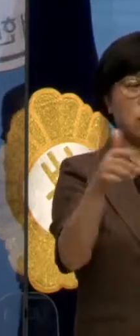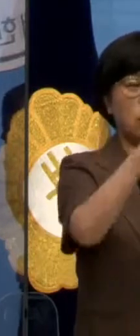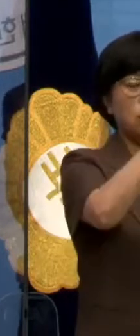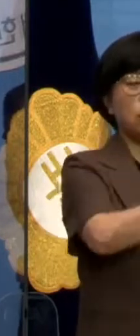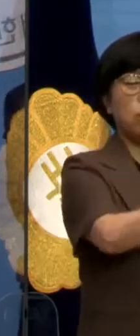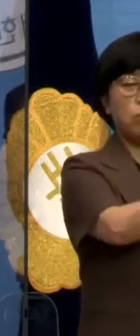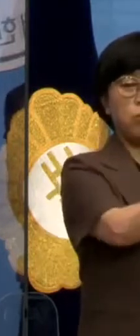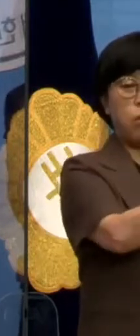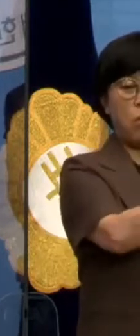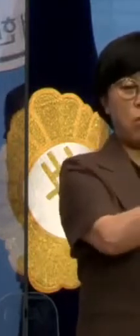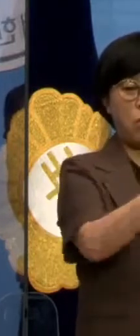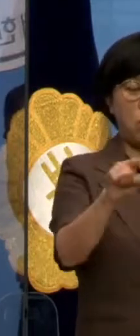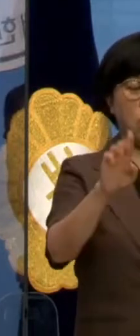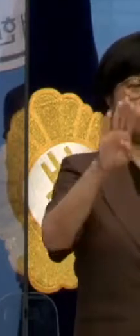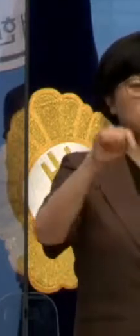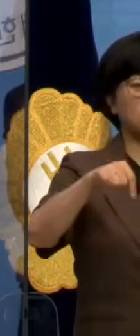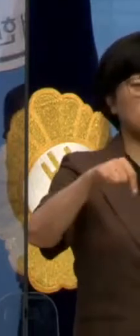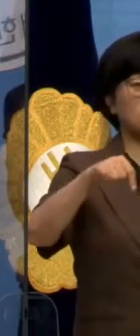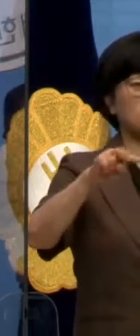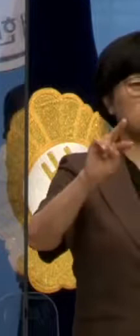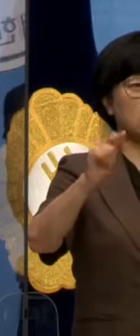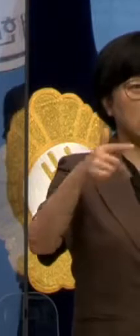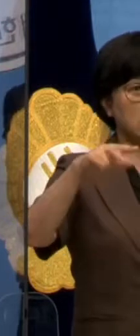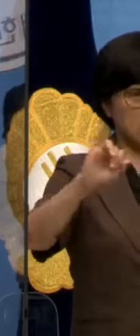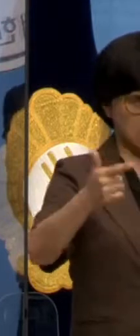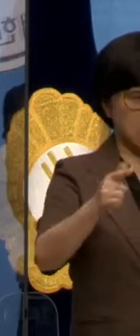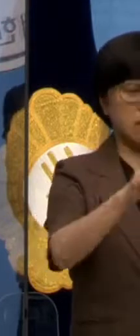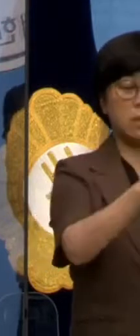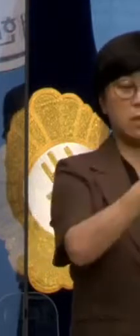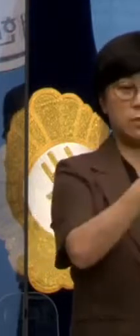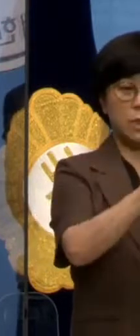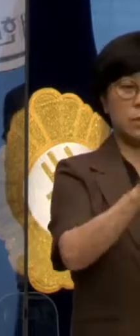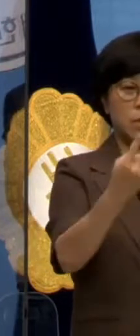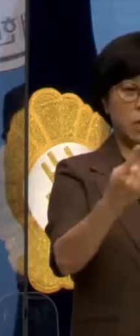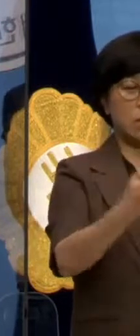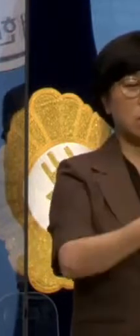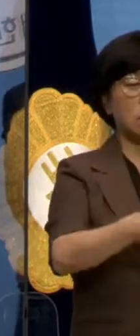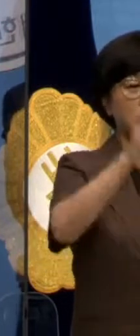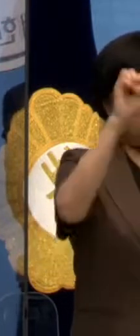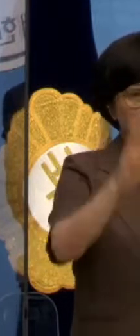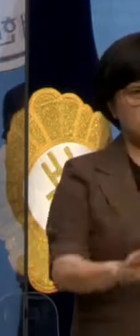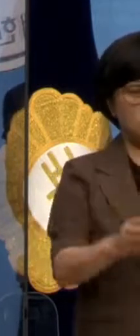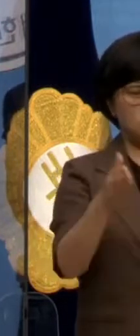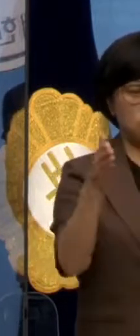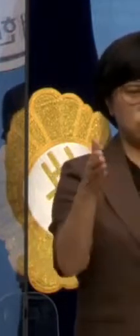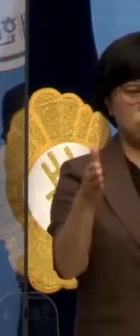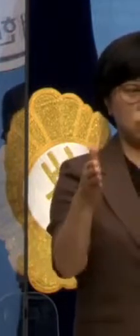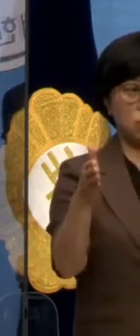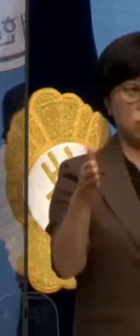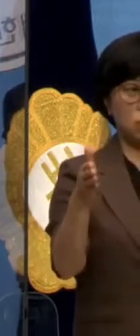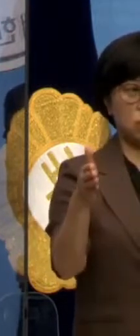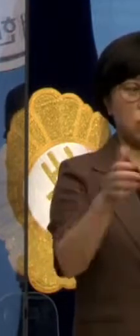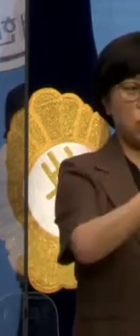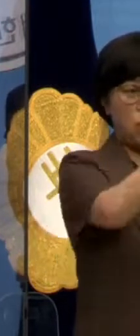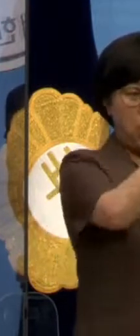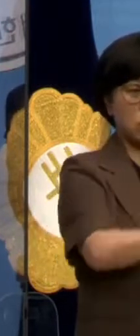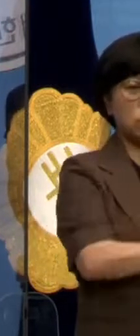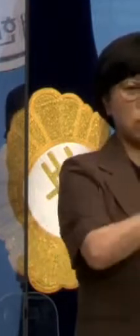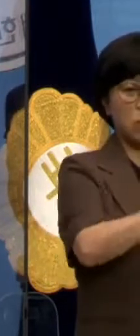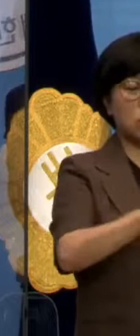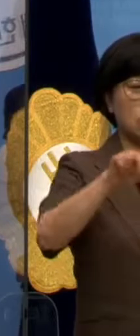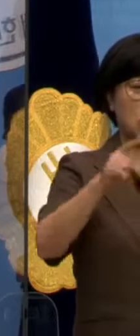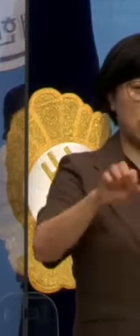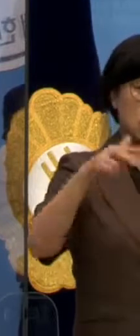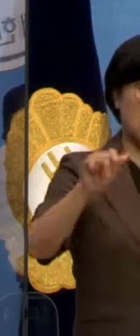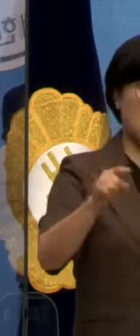구포에서 부산진역까지 약 13.1km, 광주의 경우 광주역에서 송정역까지